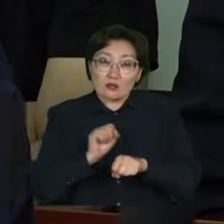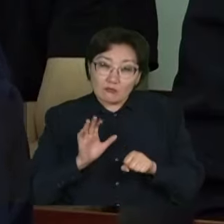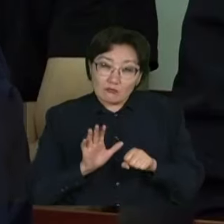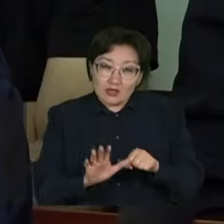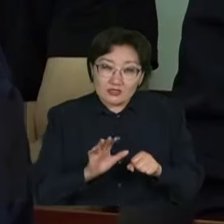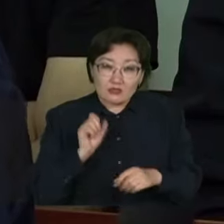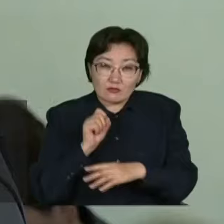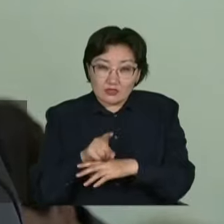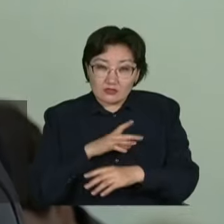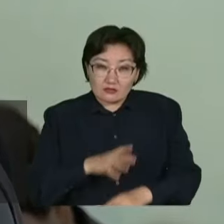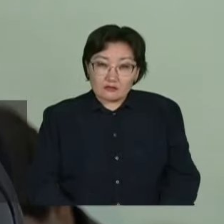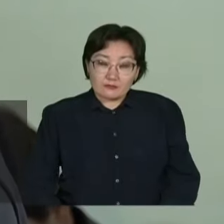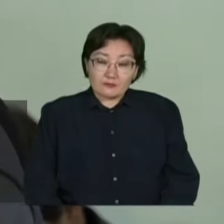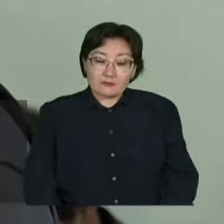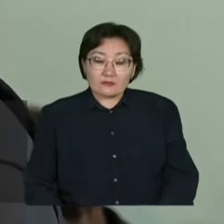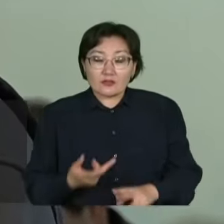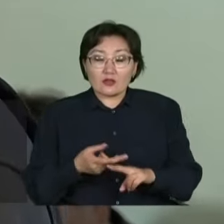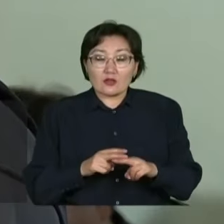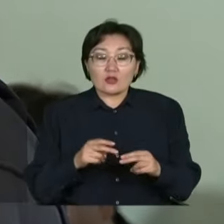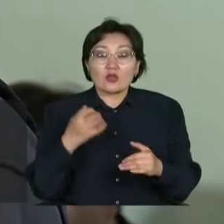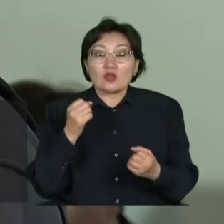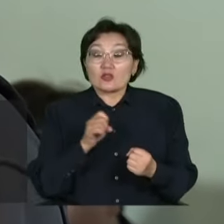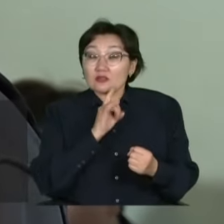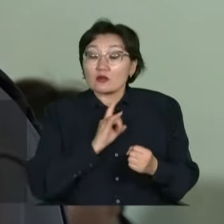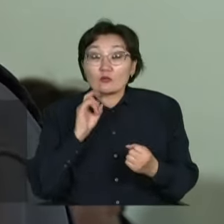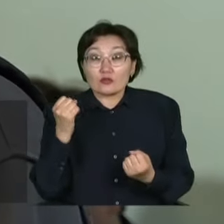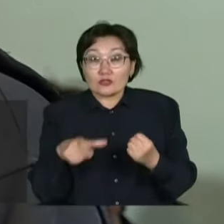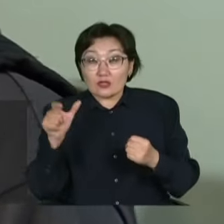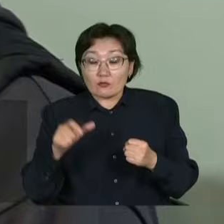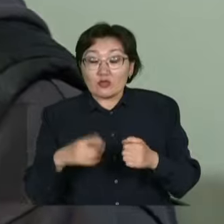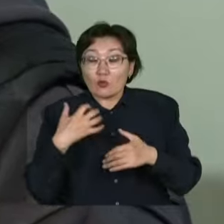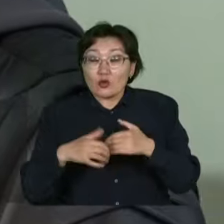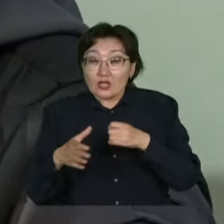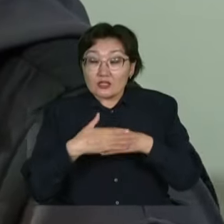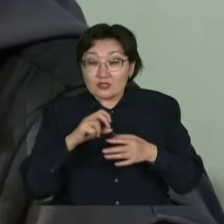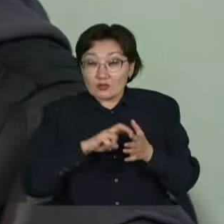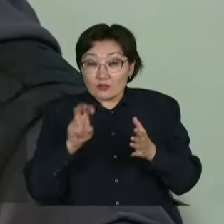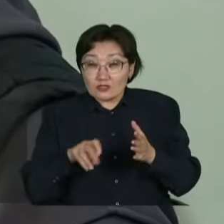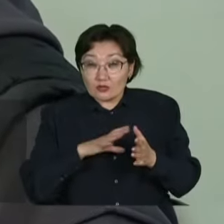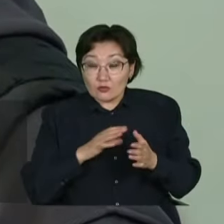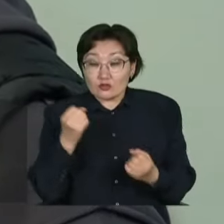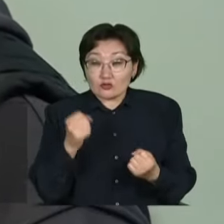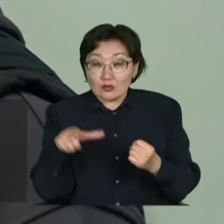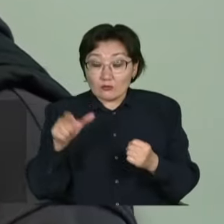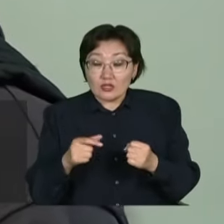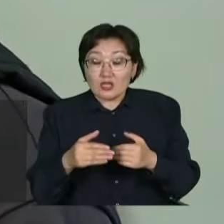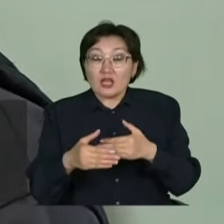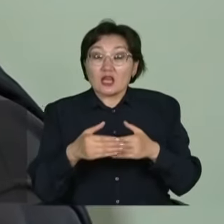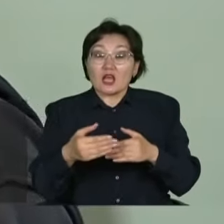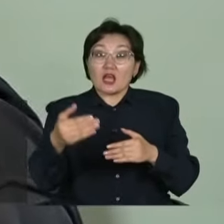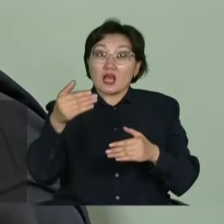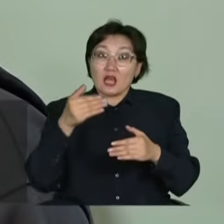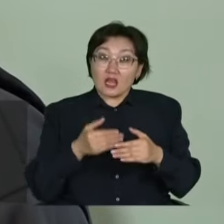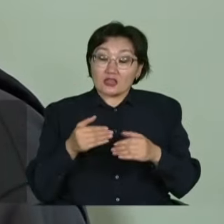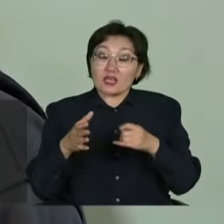екен. Бұл кісі ортаңғы есікпен түсіп кетпекші болды, сұны жүргізуші айтты, алдың есікпен шық чекті